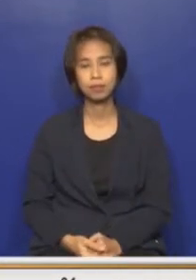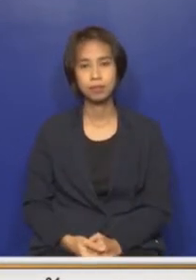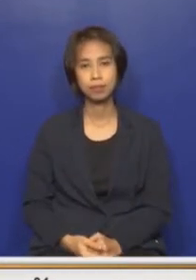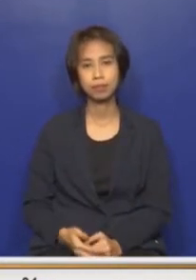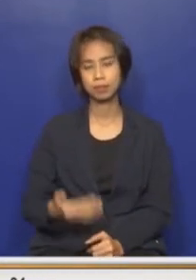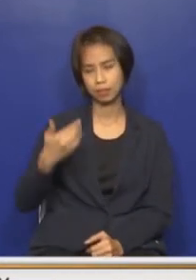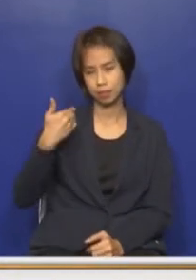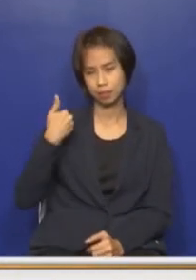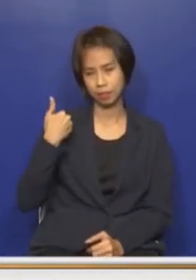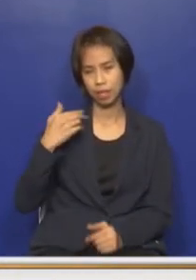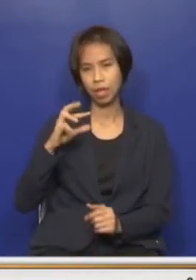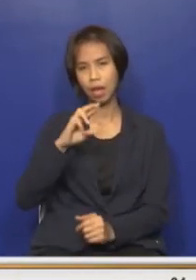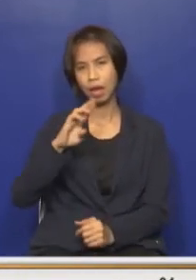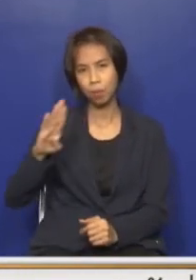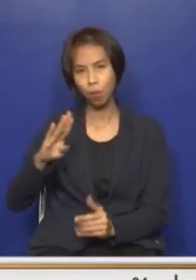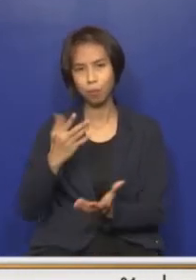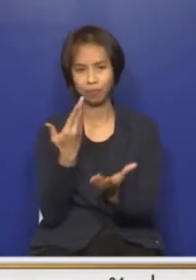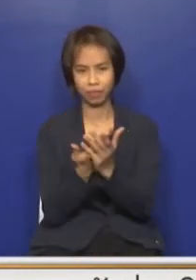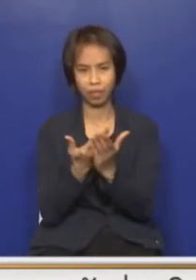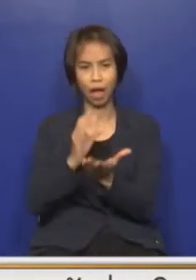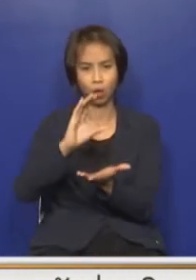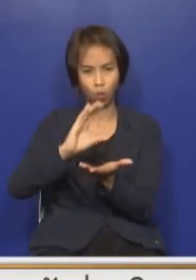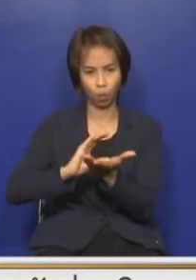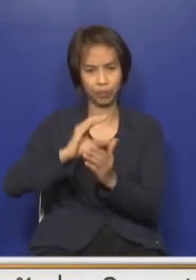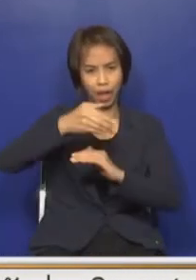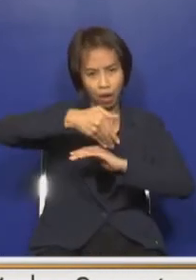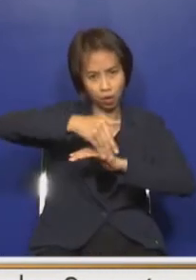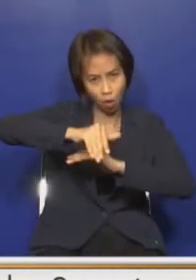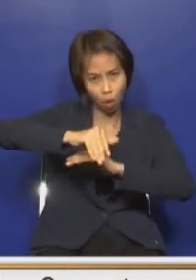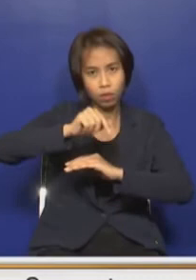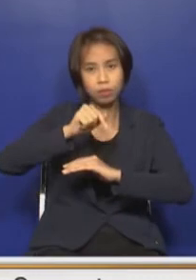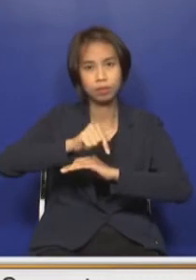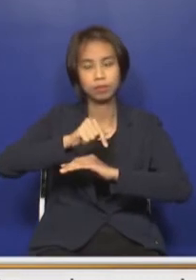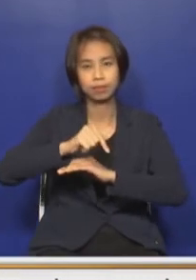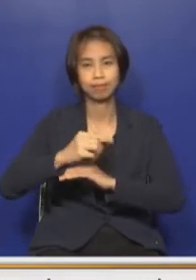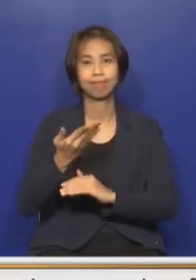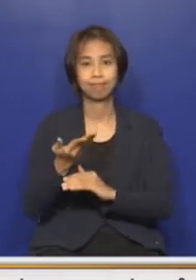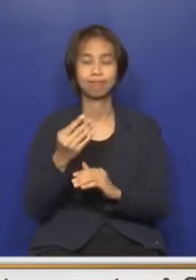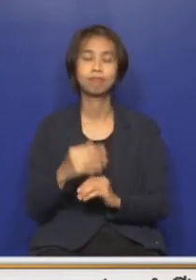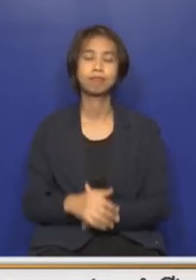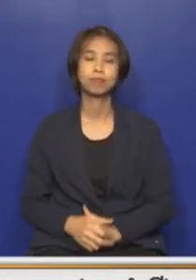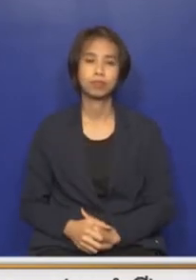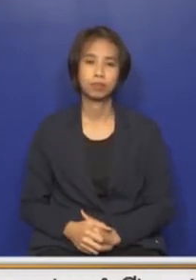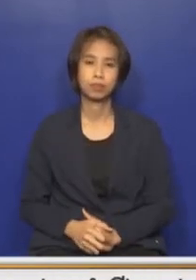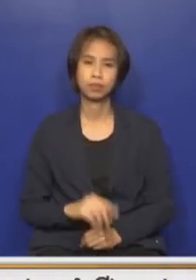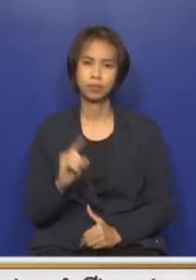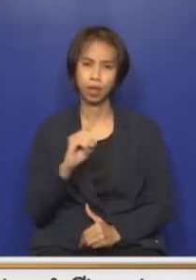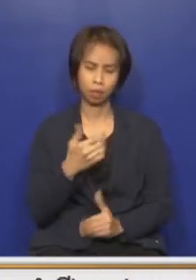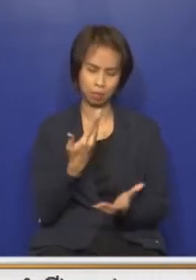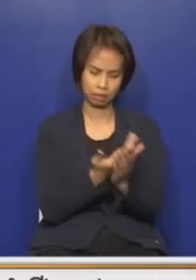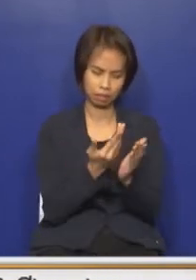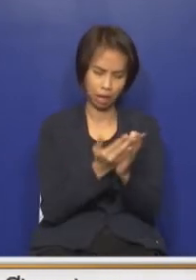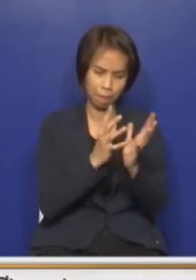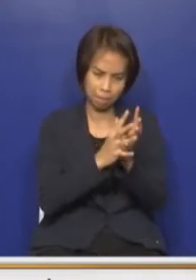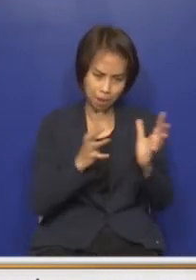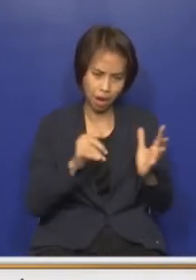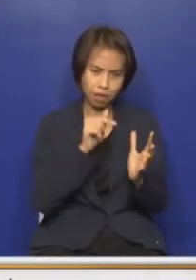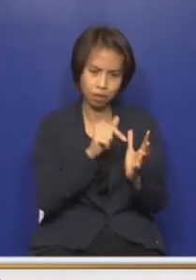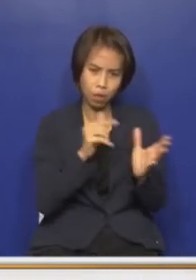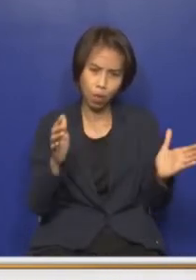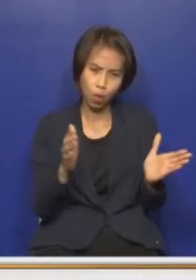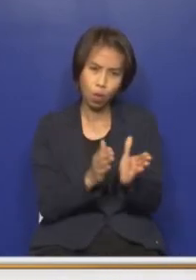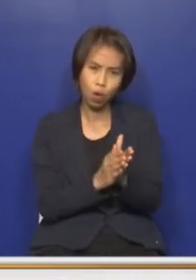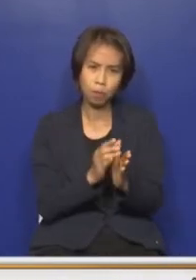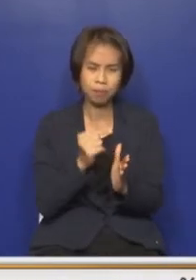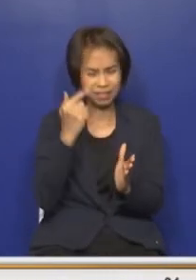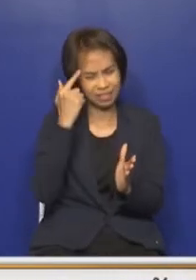ามีระบบเงินนอกงบประมาณส่วนนี้นะครับที่ผมใช้คำภาษาอังกฤษว่ามินิบัดเจ็ตที่มากมายรวมๆแล้วเนี่ยกลับ